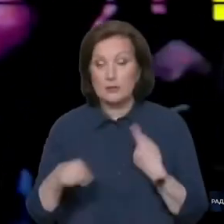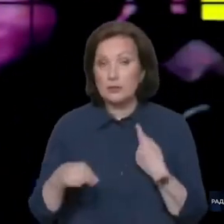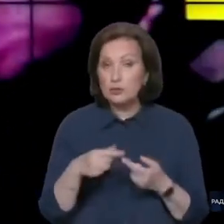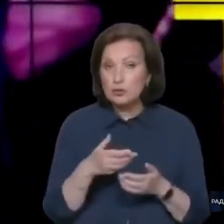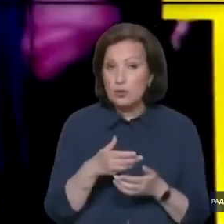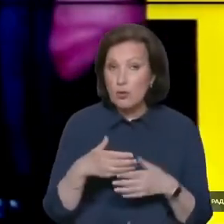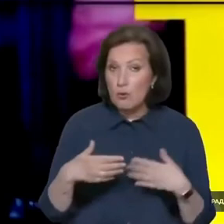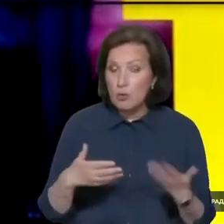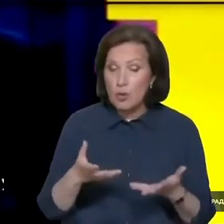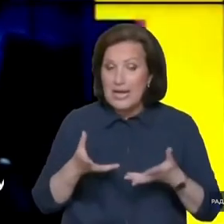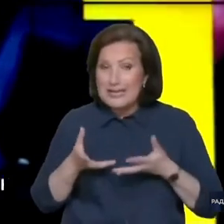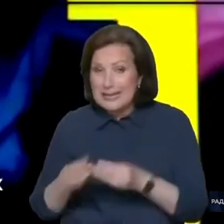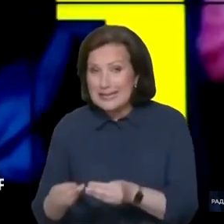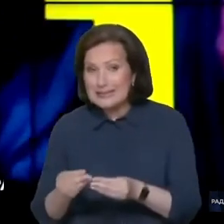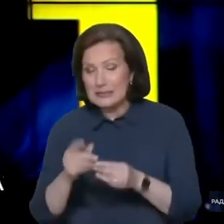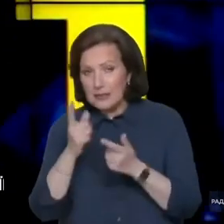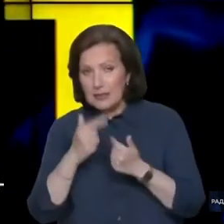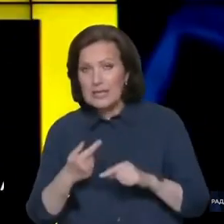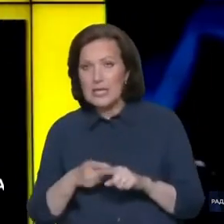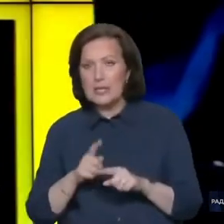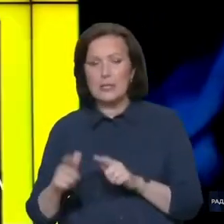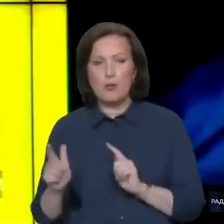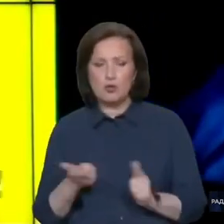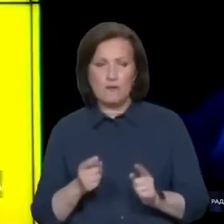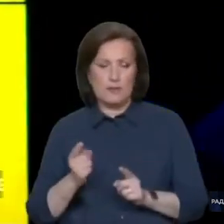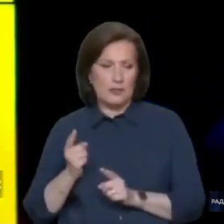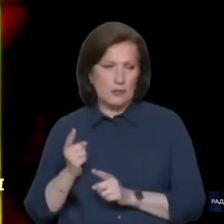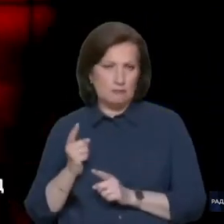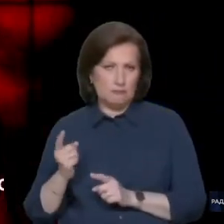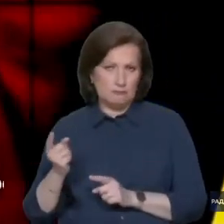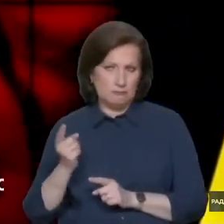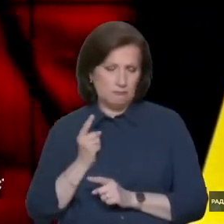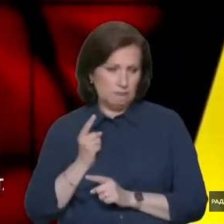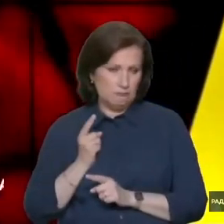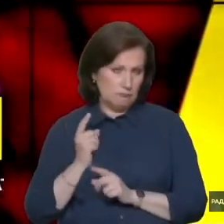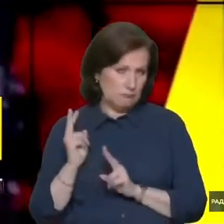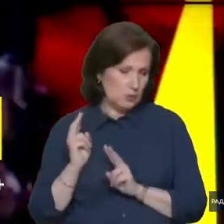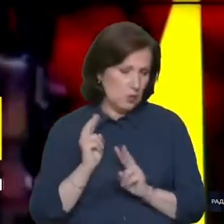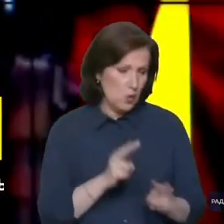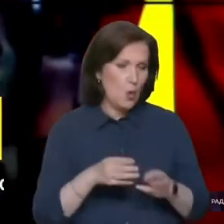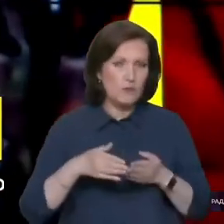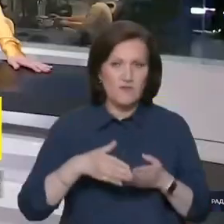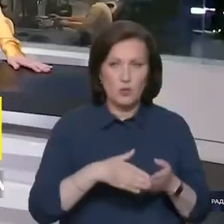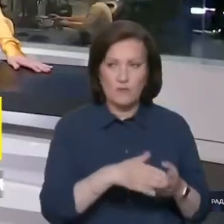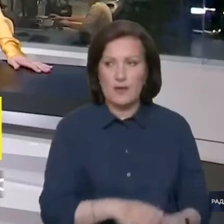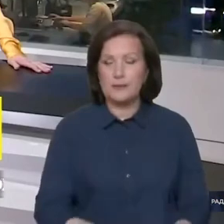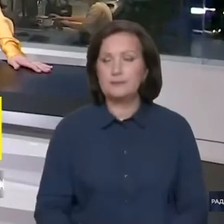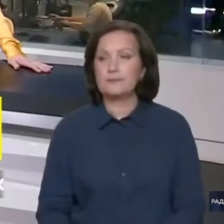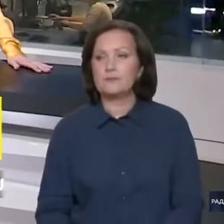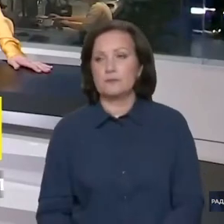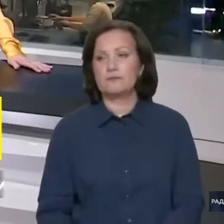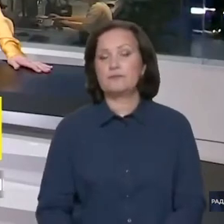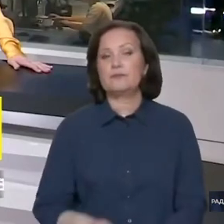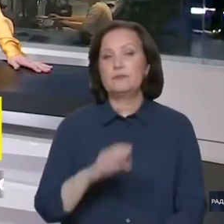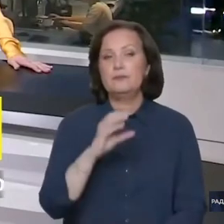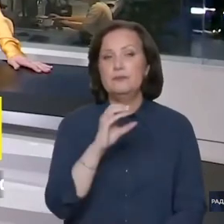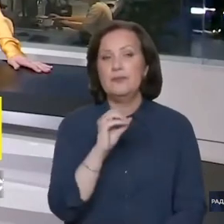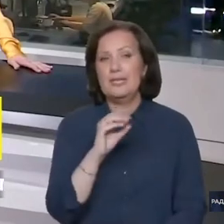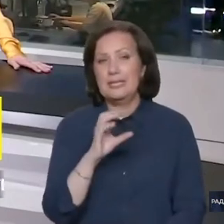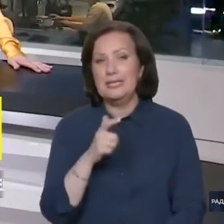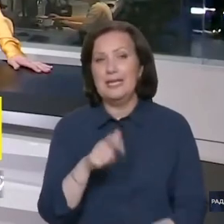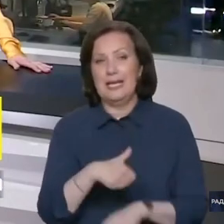боку тиск з боку країн, які готові забезпечити силове конвоювання. Угу. Ну, власне, Єнс